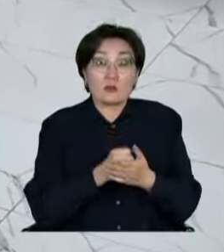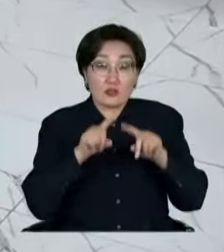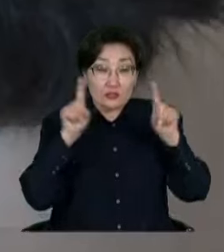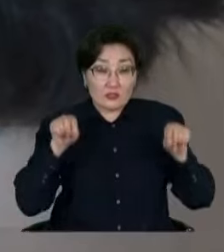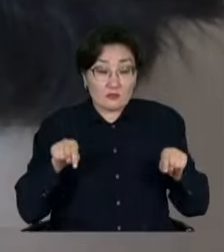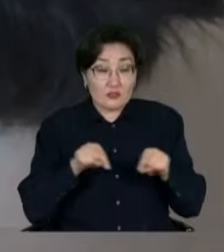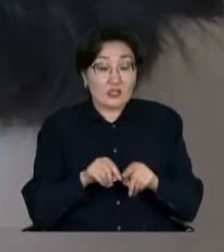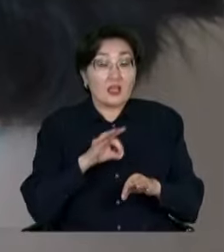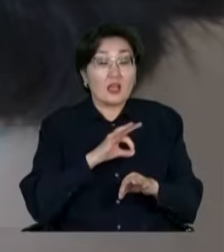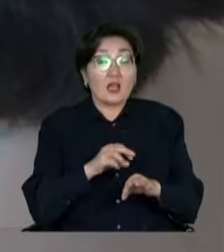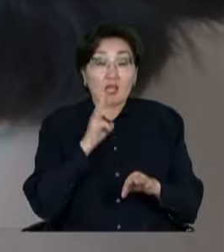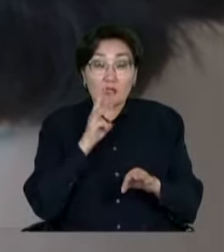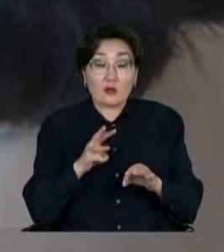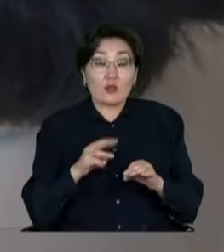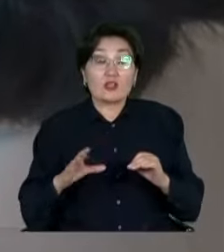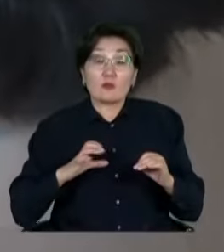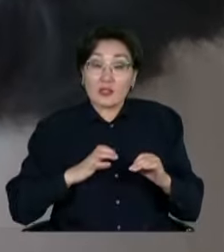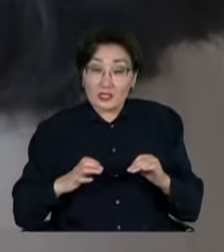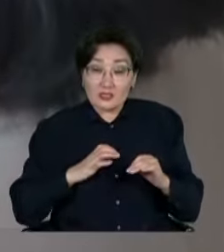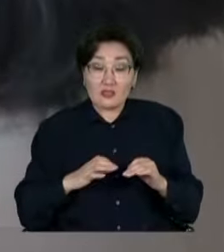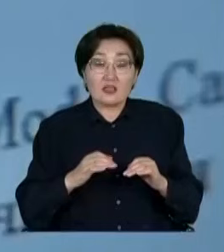форма 270. Здесь предложено